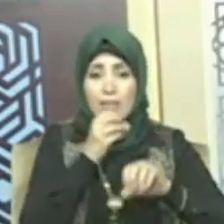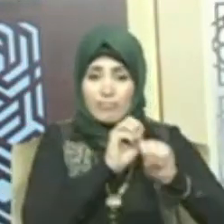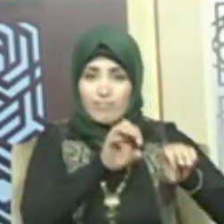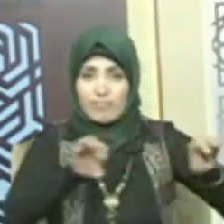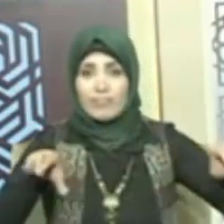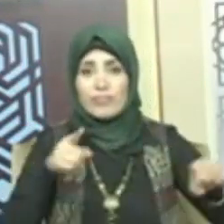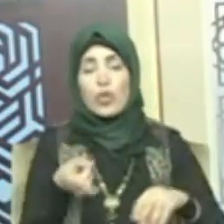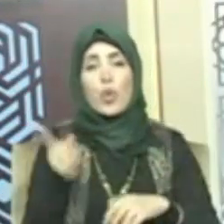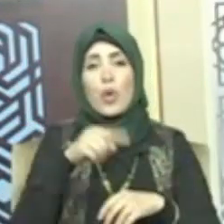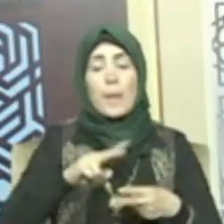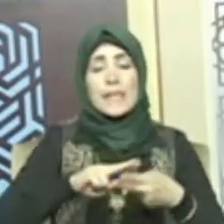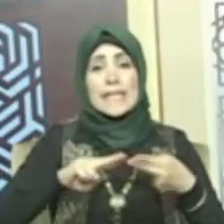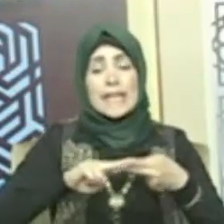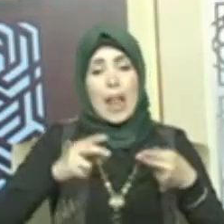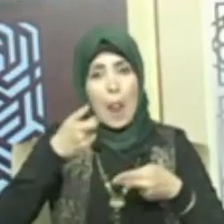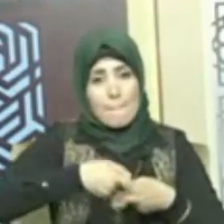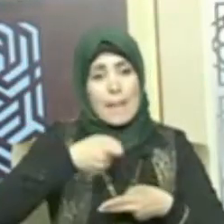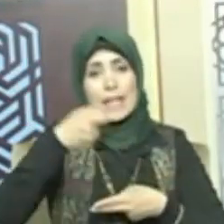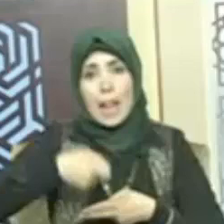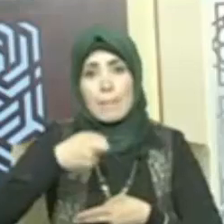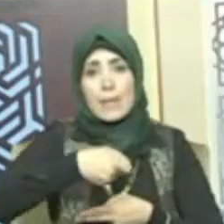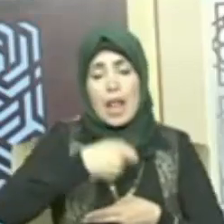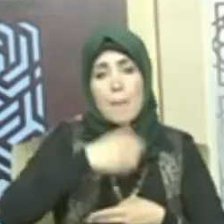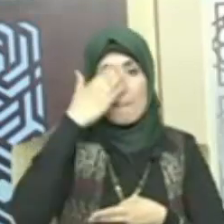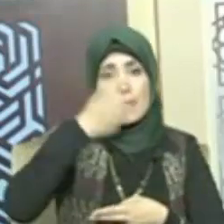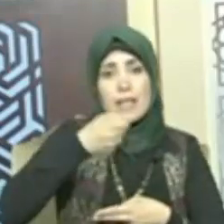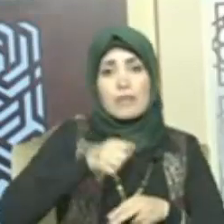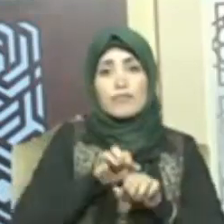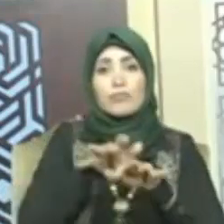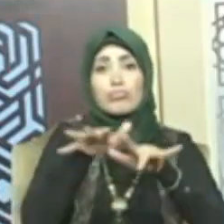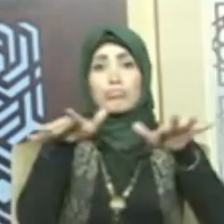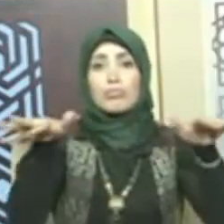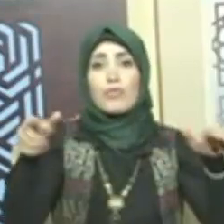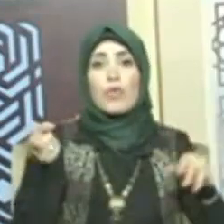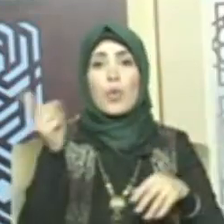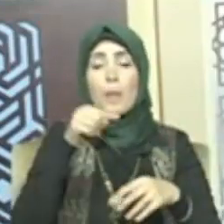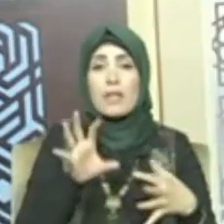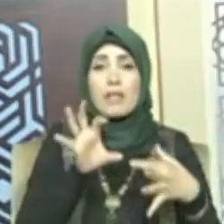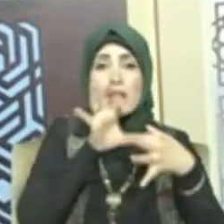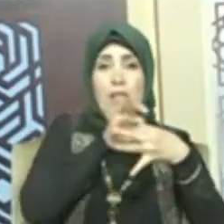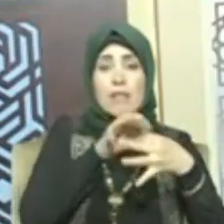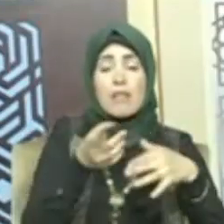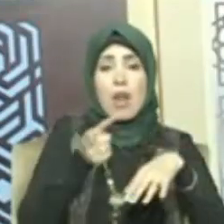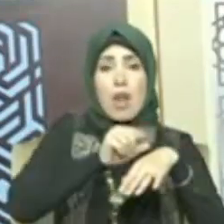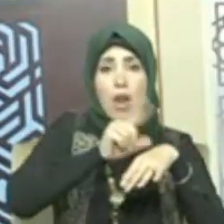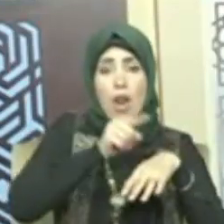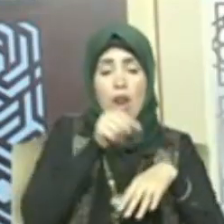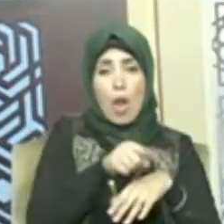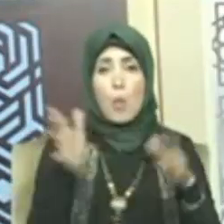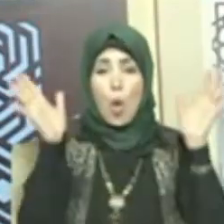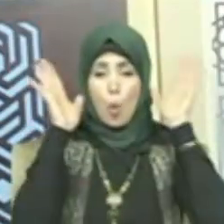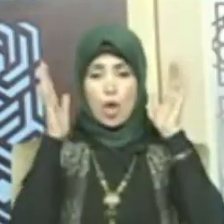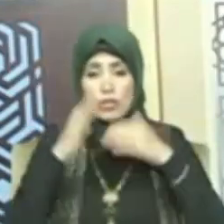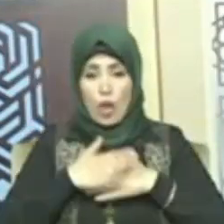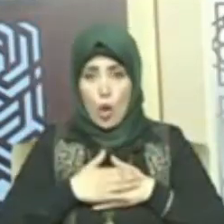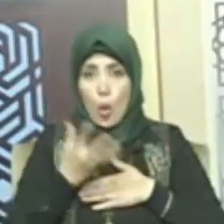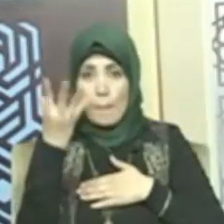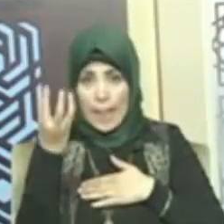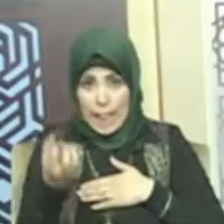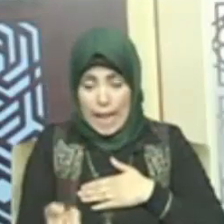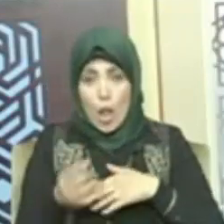السلام، وصلوا الأرحام، وصلوا بالليل والناس